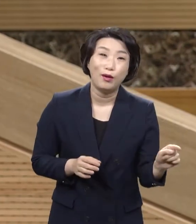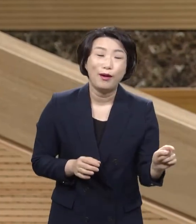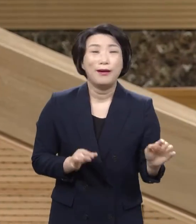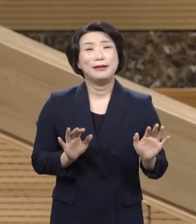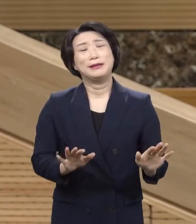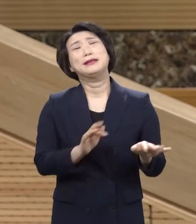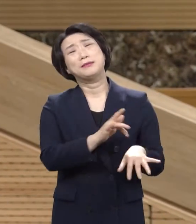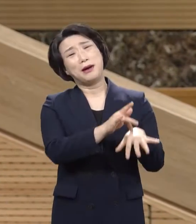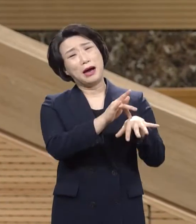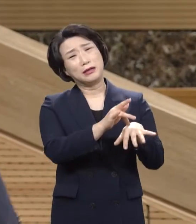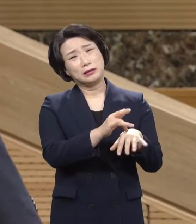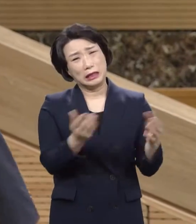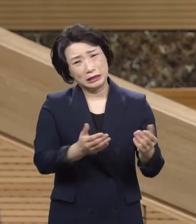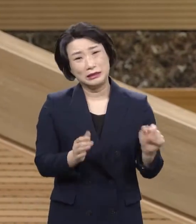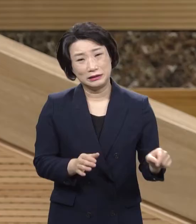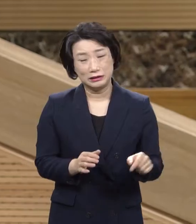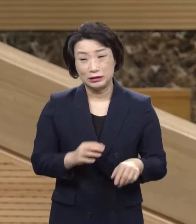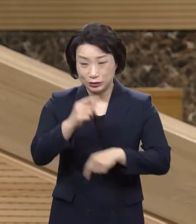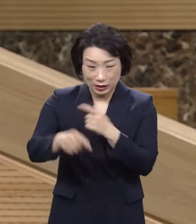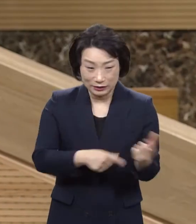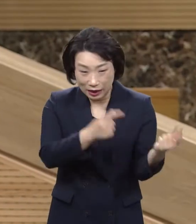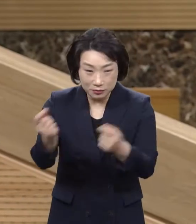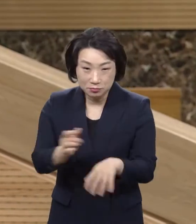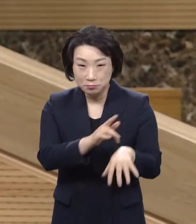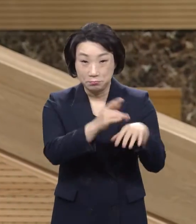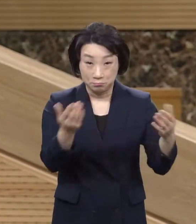이게 마귀적이야. 다치 마귀적이다.